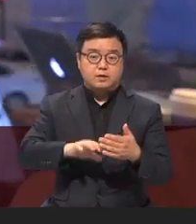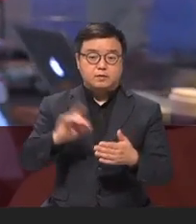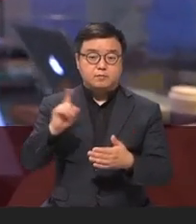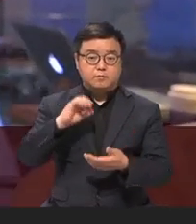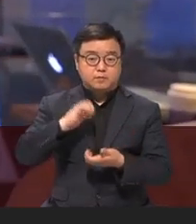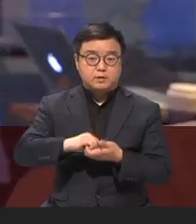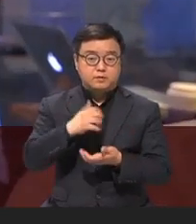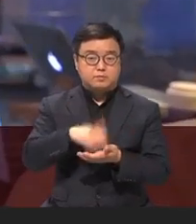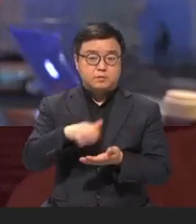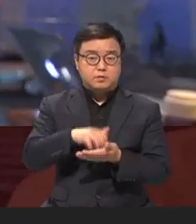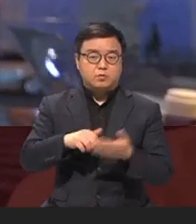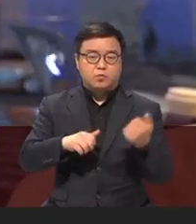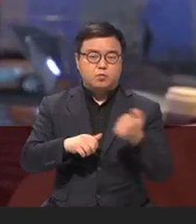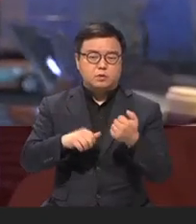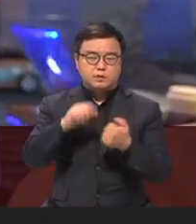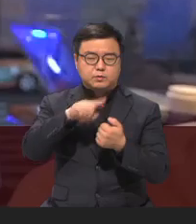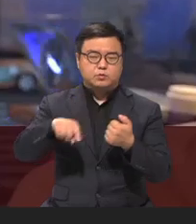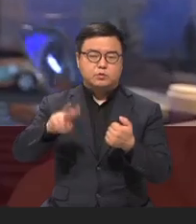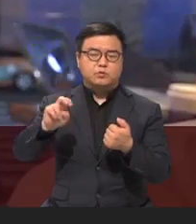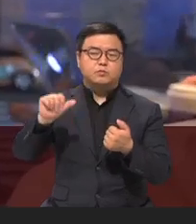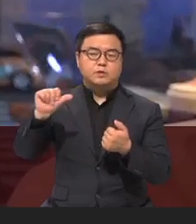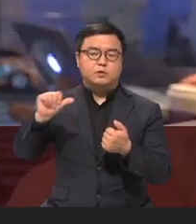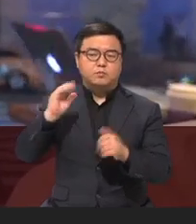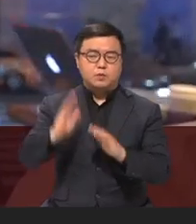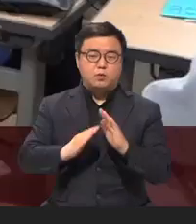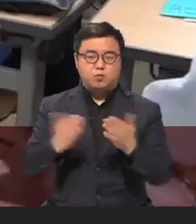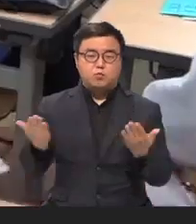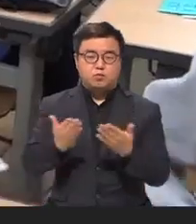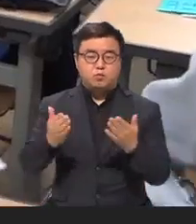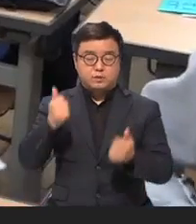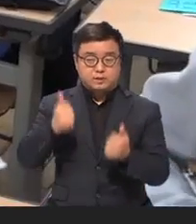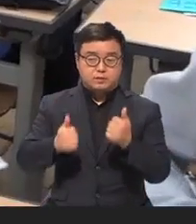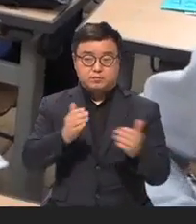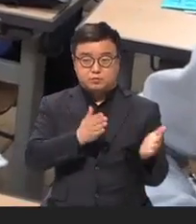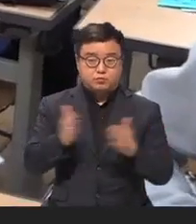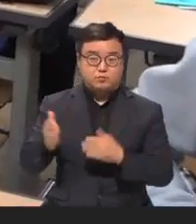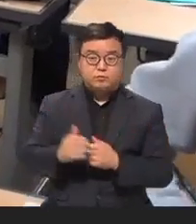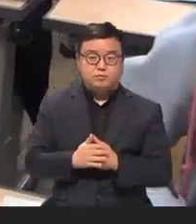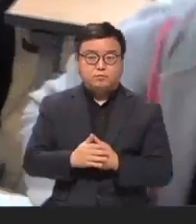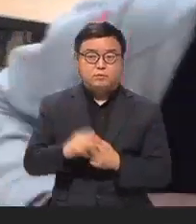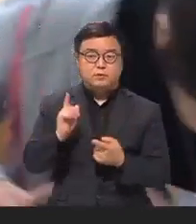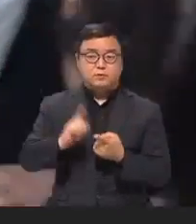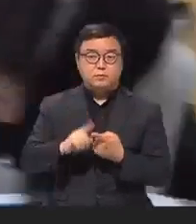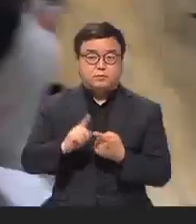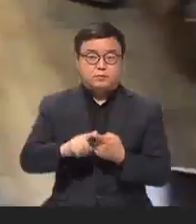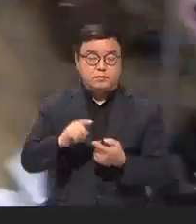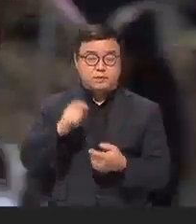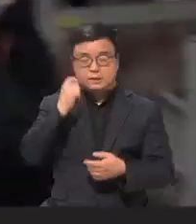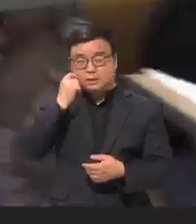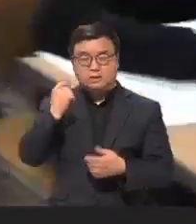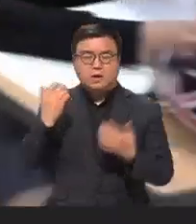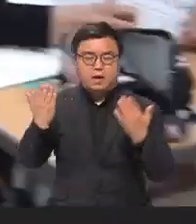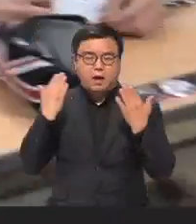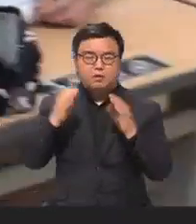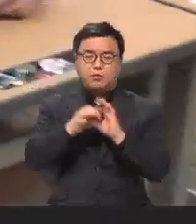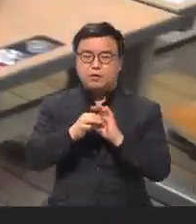정원이 50명인데 25명 정도 준비했던 것 같아요. 공딩 열풍은 학교를 가리지 않고